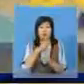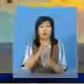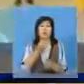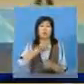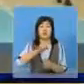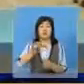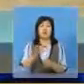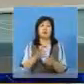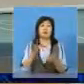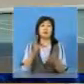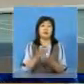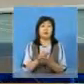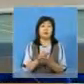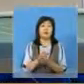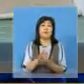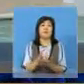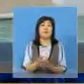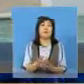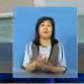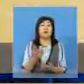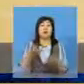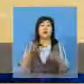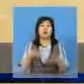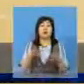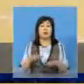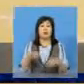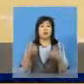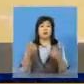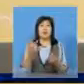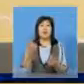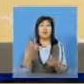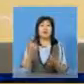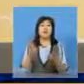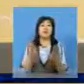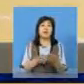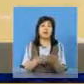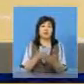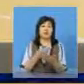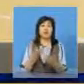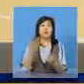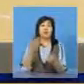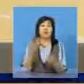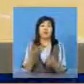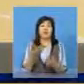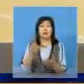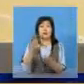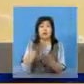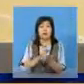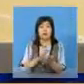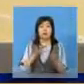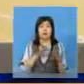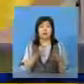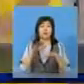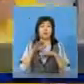иемденді. Ұйымдастырушылар бұл туған жерге тағзымның бір парасы ғана деп отыр. Тағы бір мақсат жастарға өнеге боларлық іс жасау.